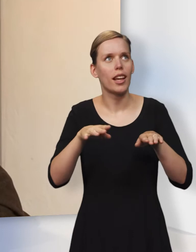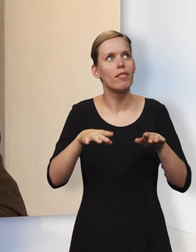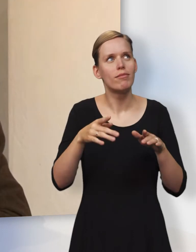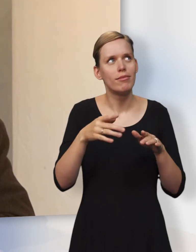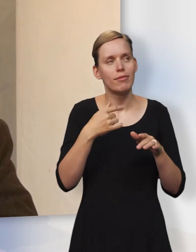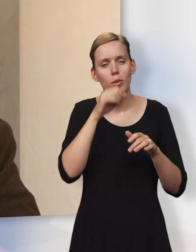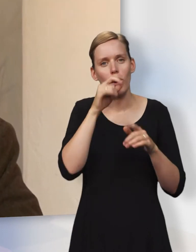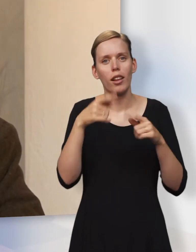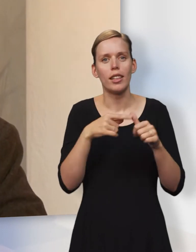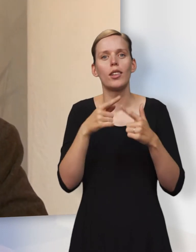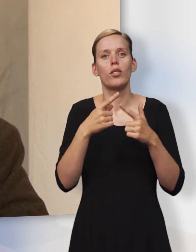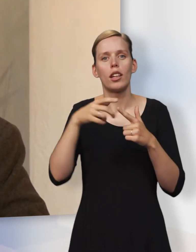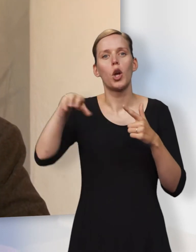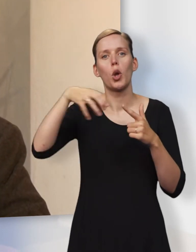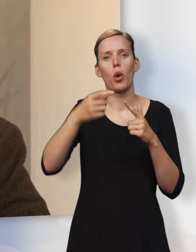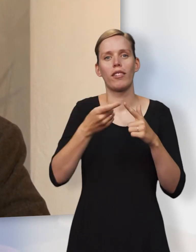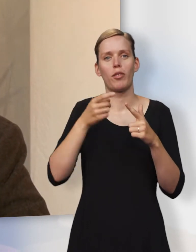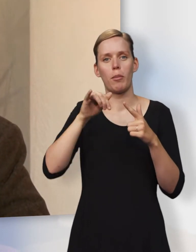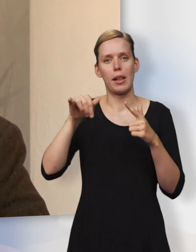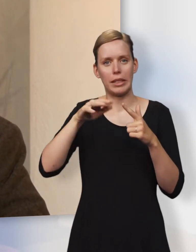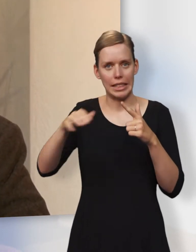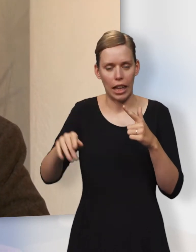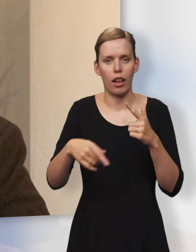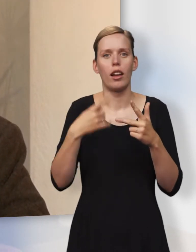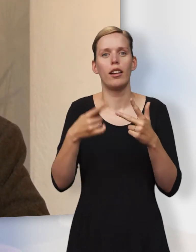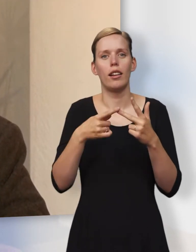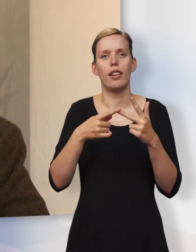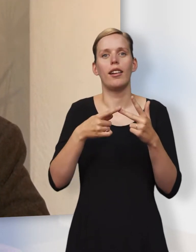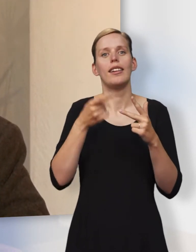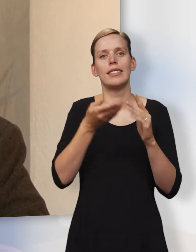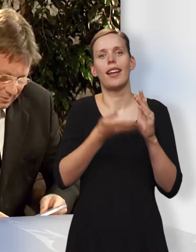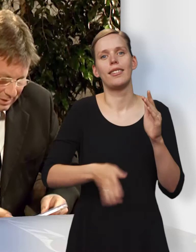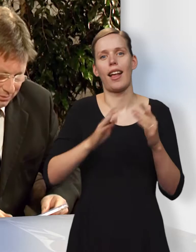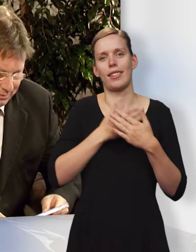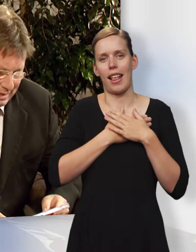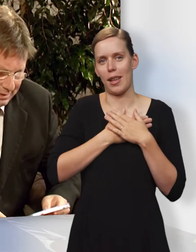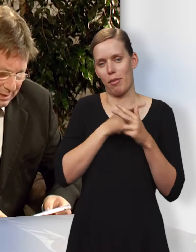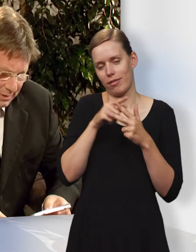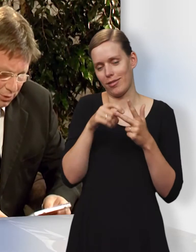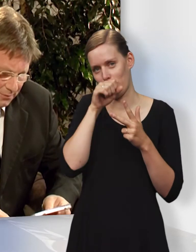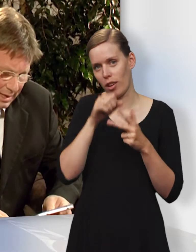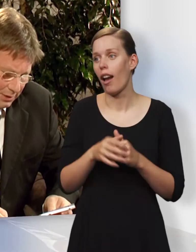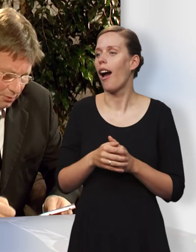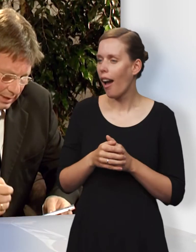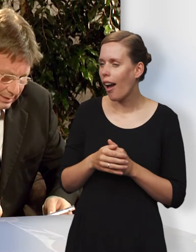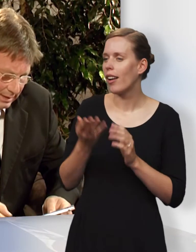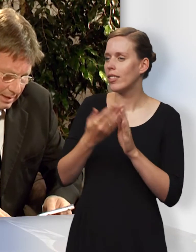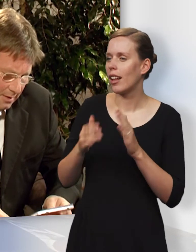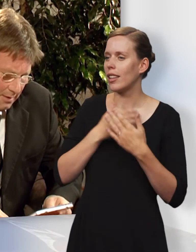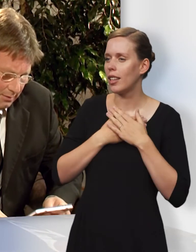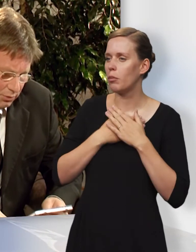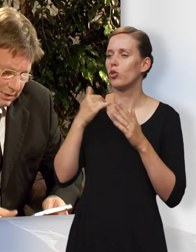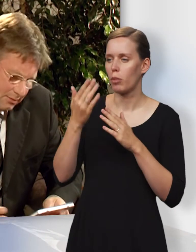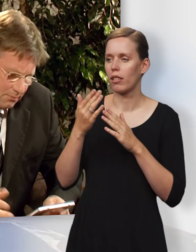und dann kommt die Glocke vom Ilmensee und das Tal der Liebe. Also Tal der Liebe, da hören wir nachher noch ganz